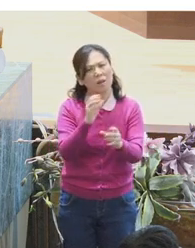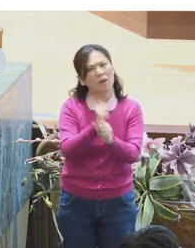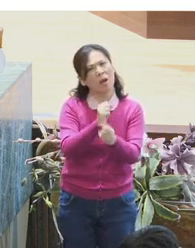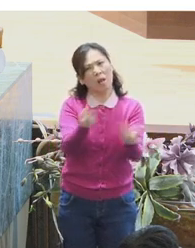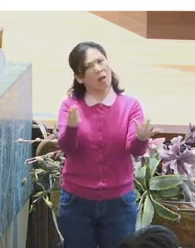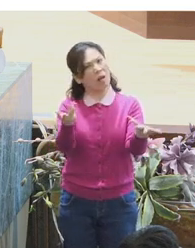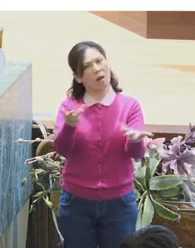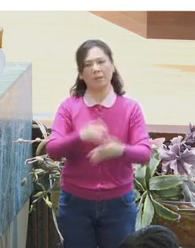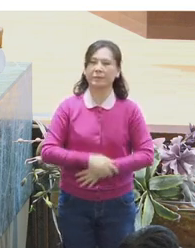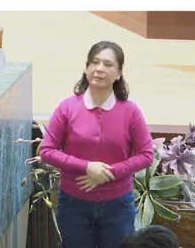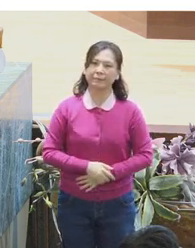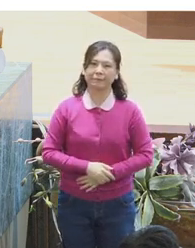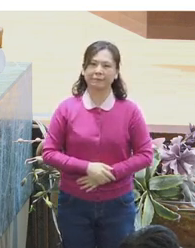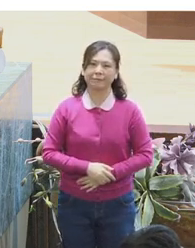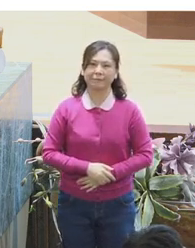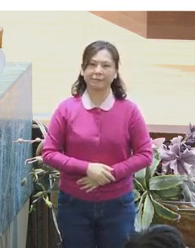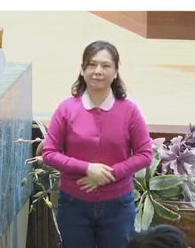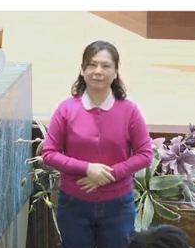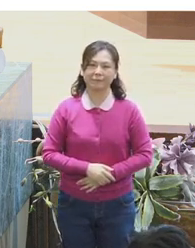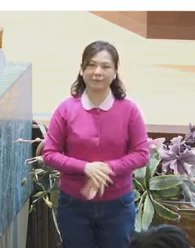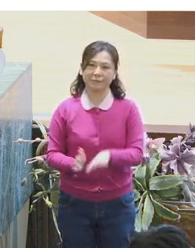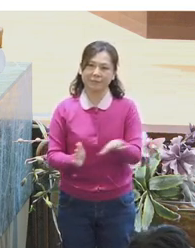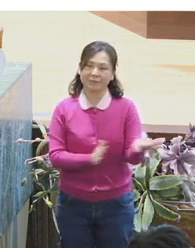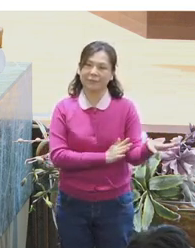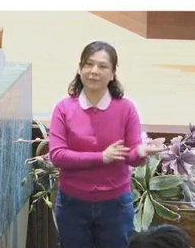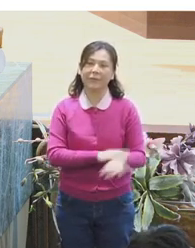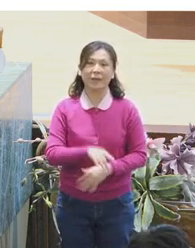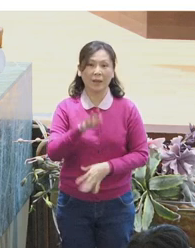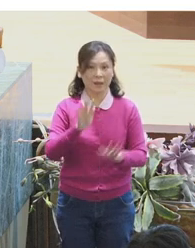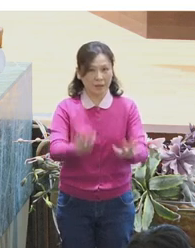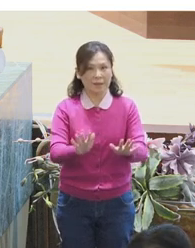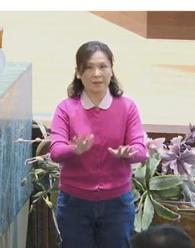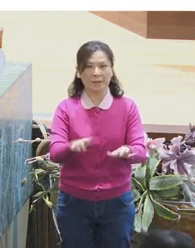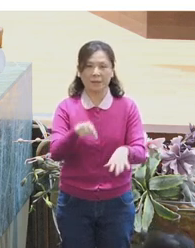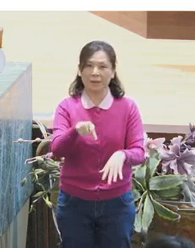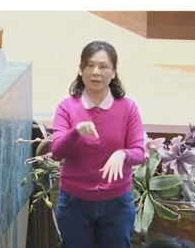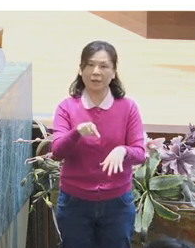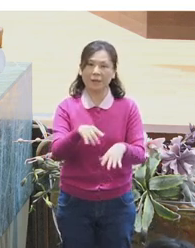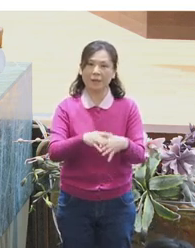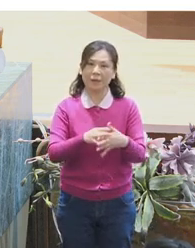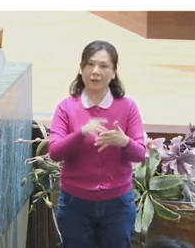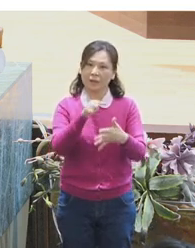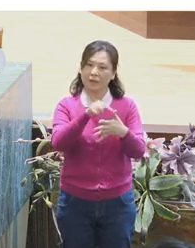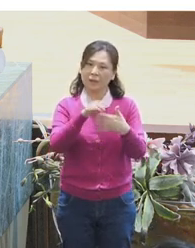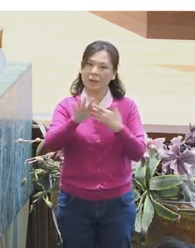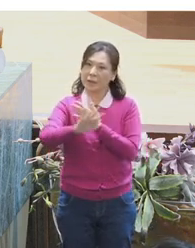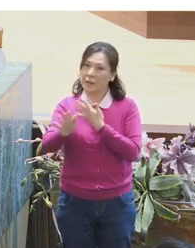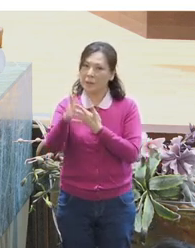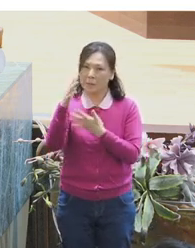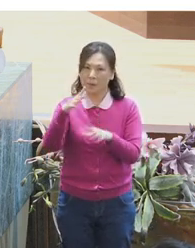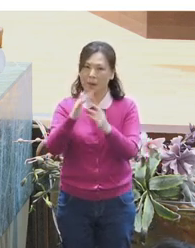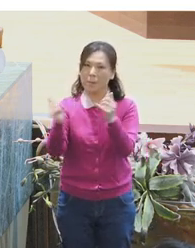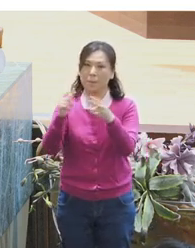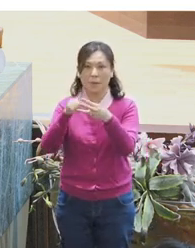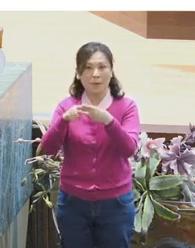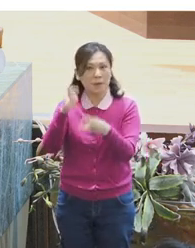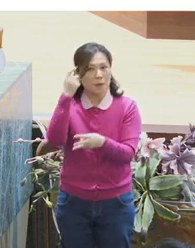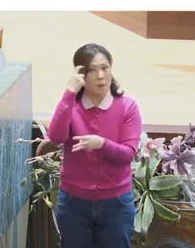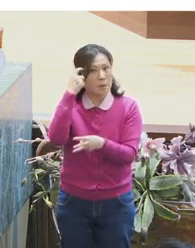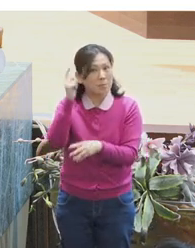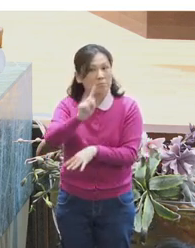呢，另外就是但现在这种我们希望的一个另类的民主的实践，可能